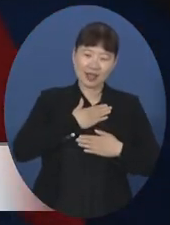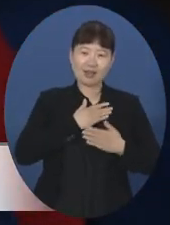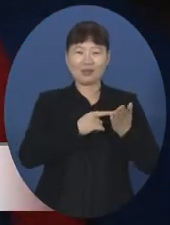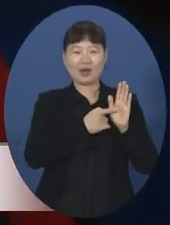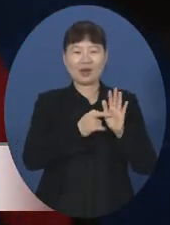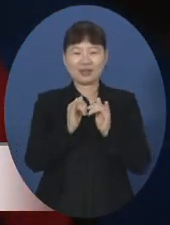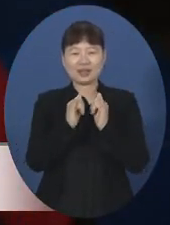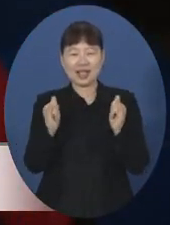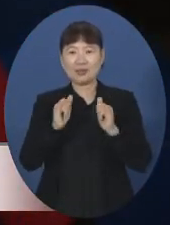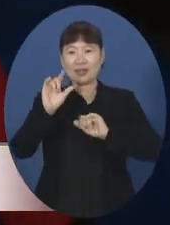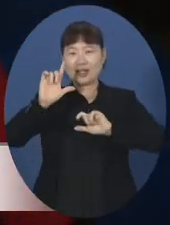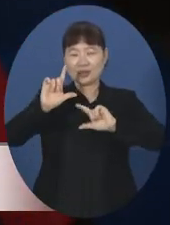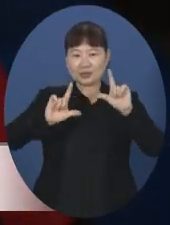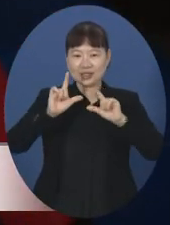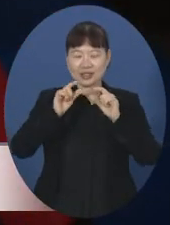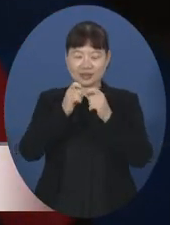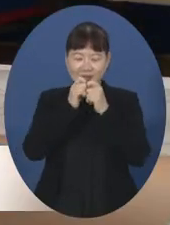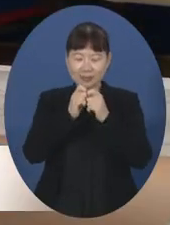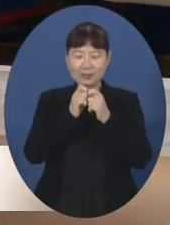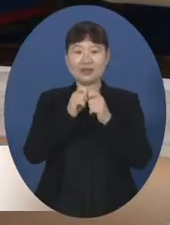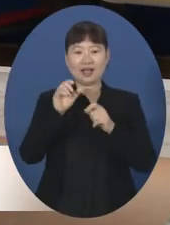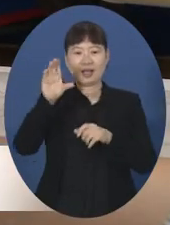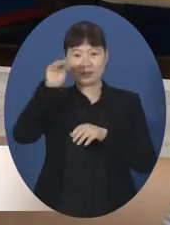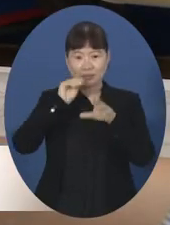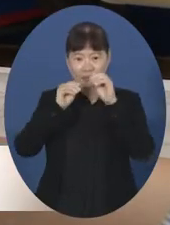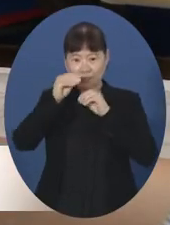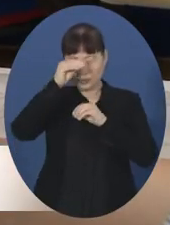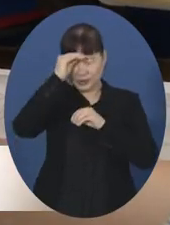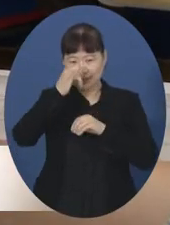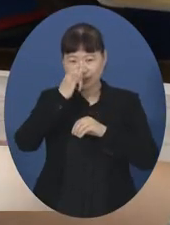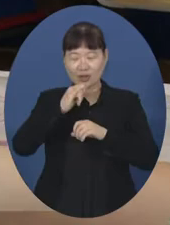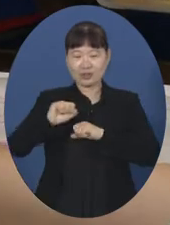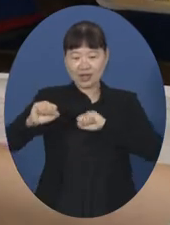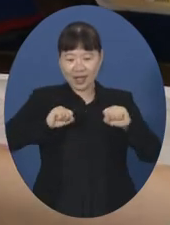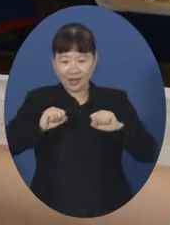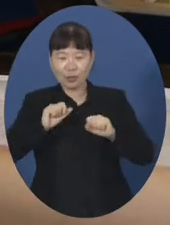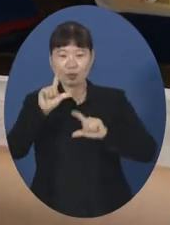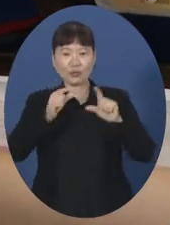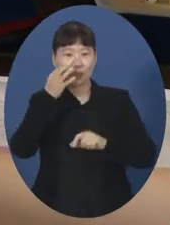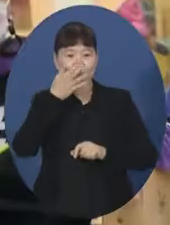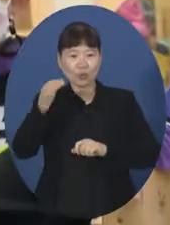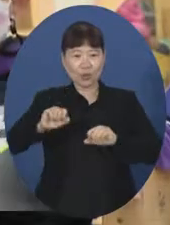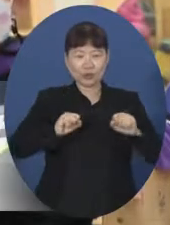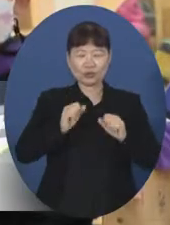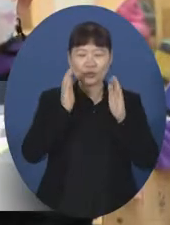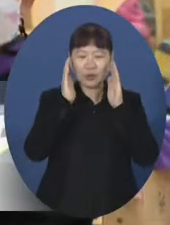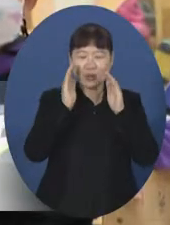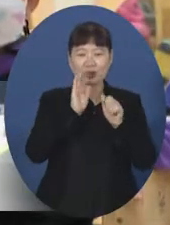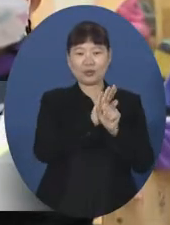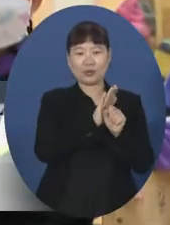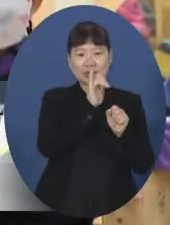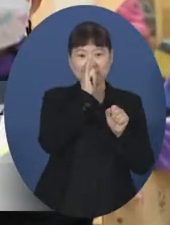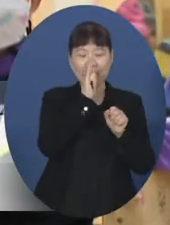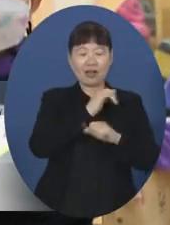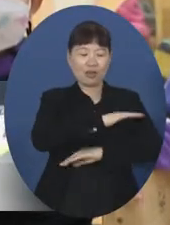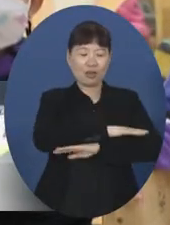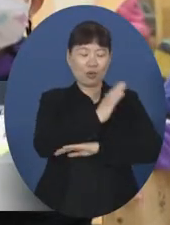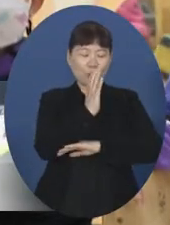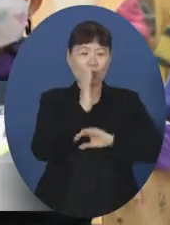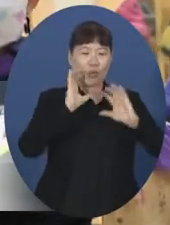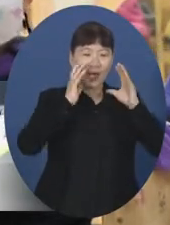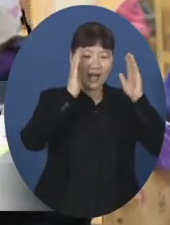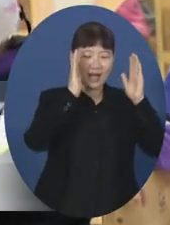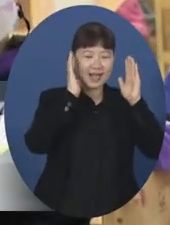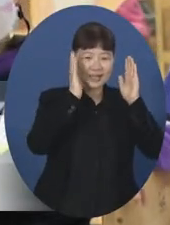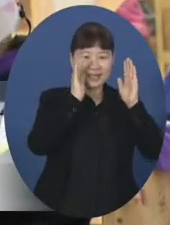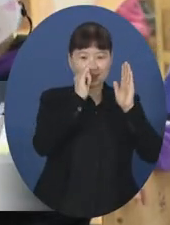정밀하게 흉내내는데 태권도나 요가 동작을 보여주며 활동적인 수업에도 도움이 됩니다. 동화를 듣고 스토리텔링을 한다거나 또